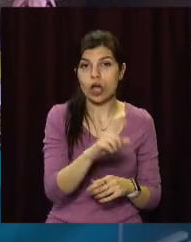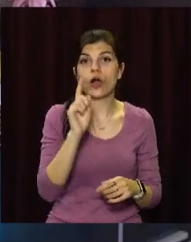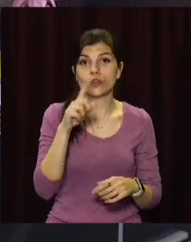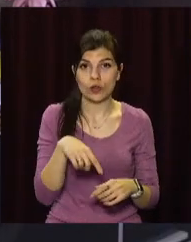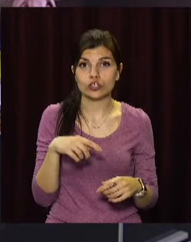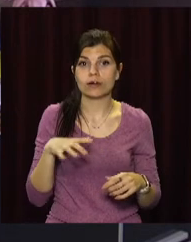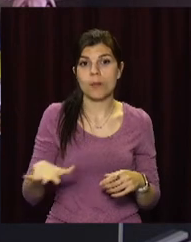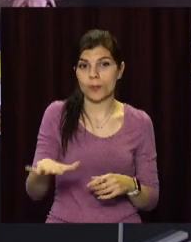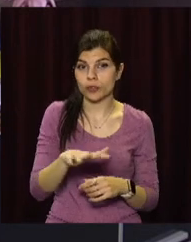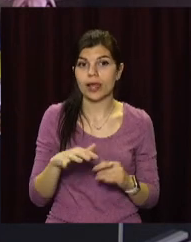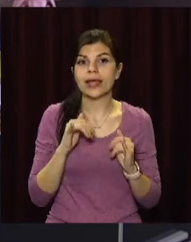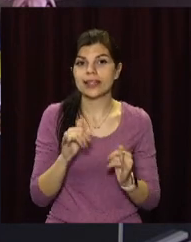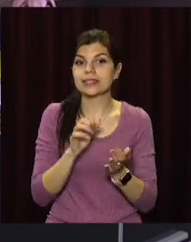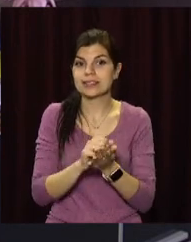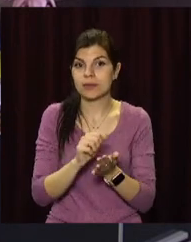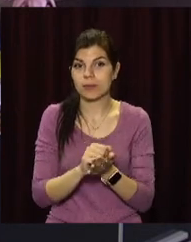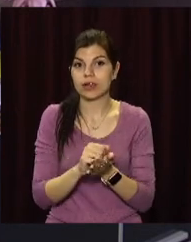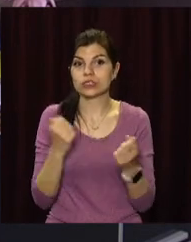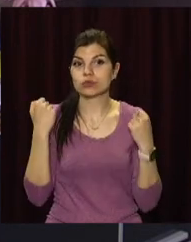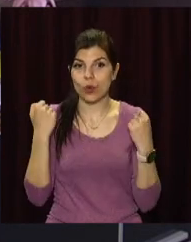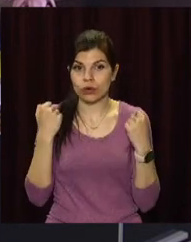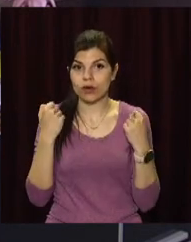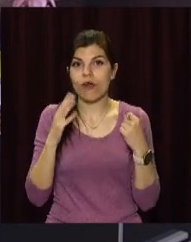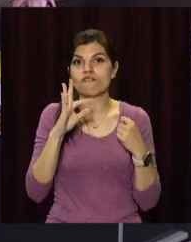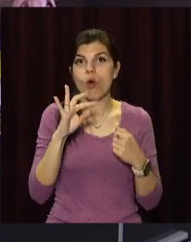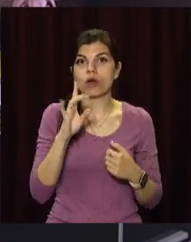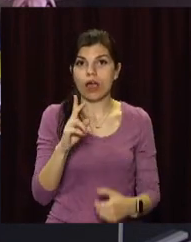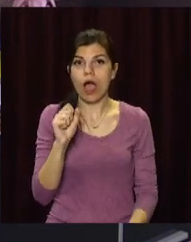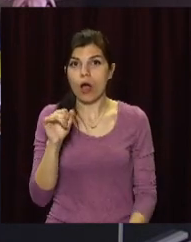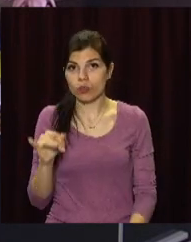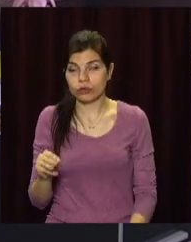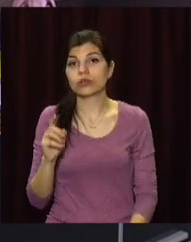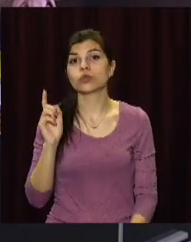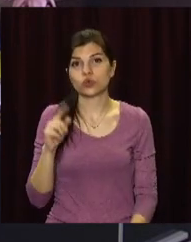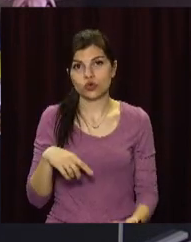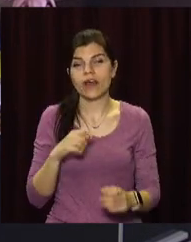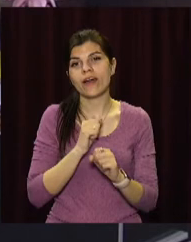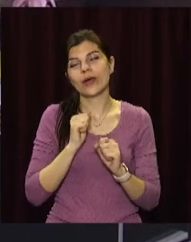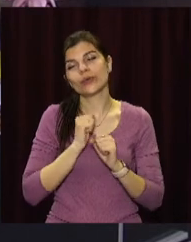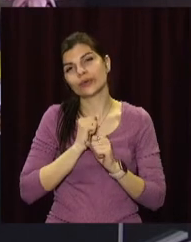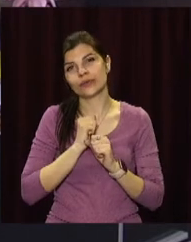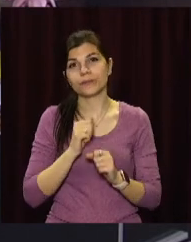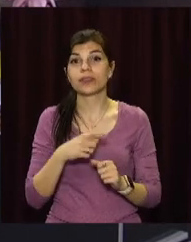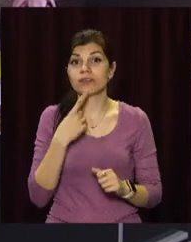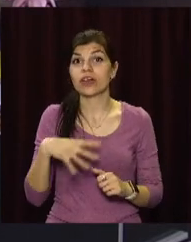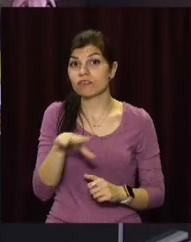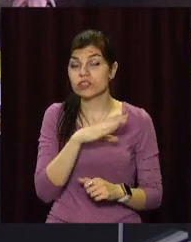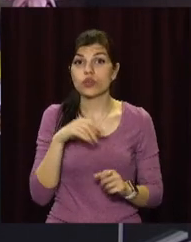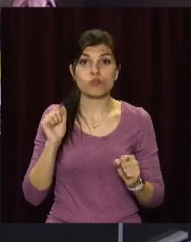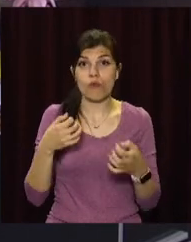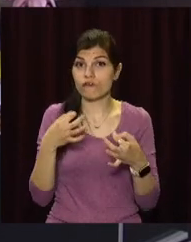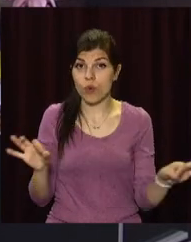також майданчики для займання спортом, воркаутом і відпочинком. Усі мешканці зможуть